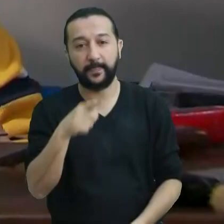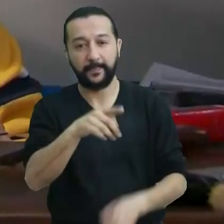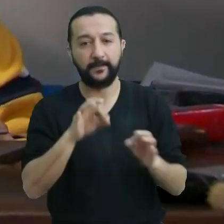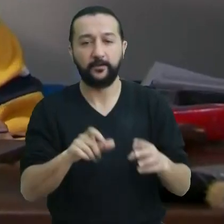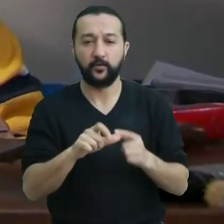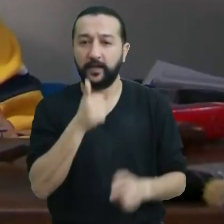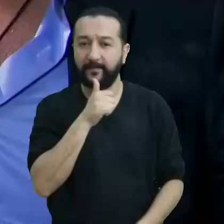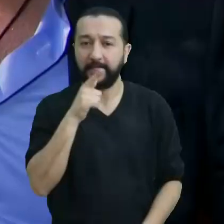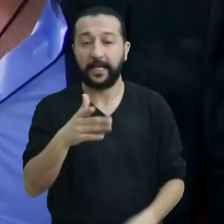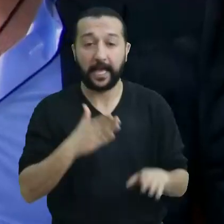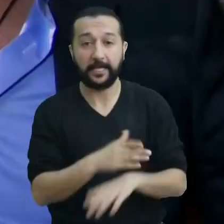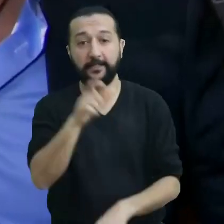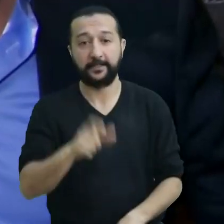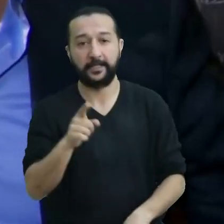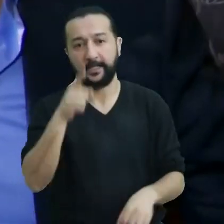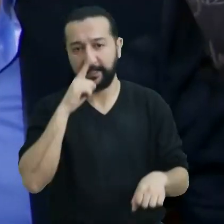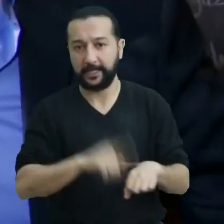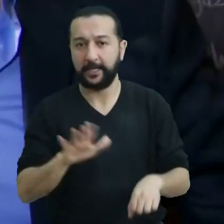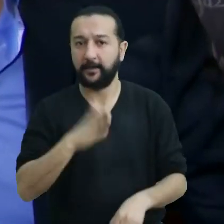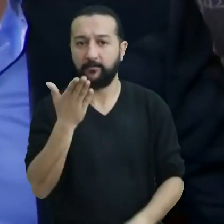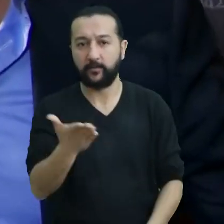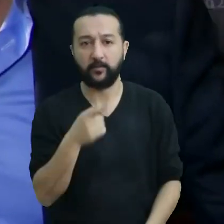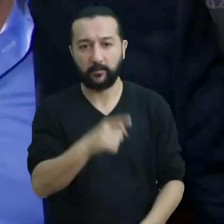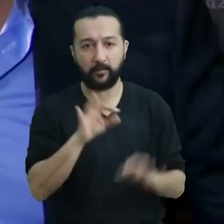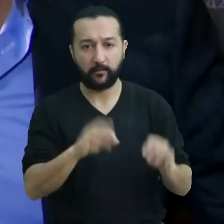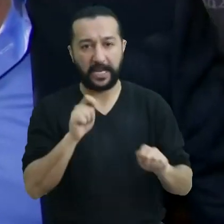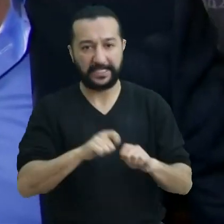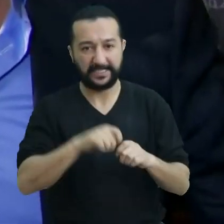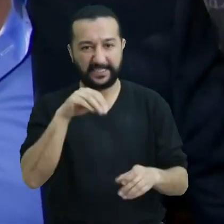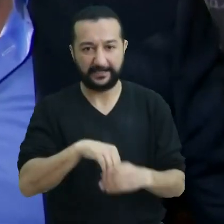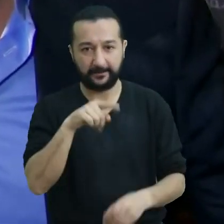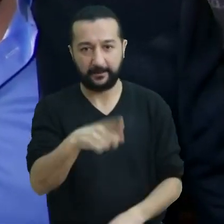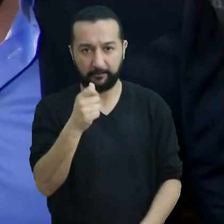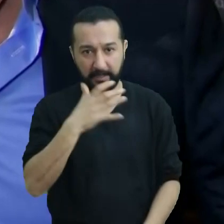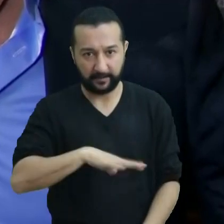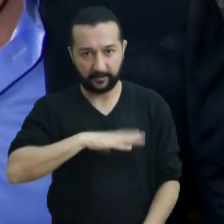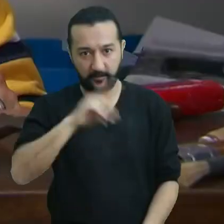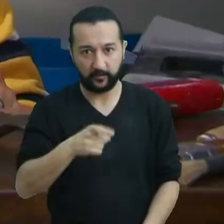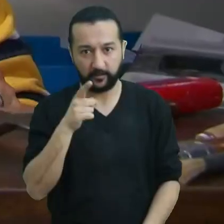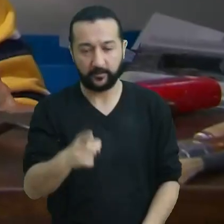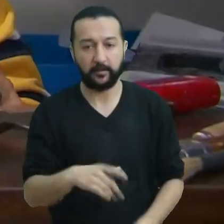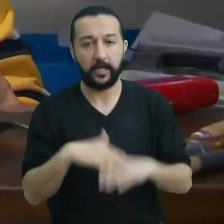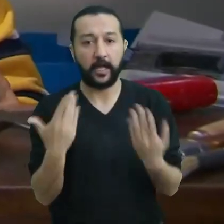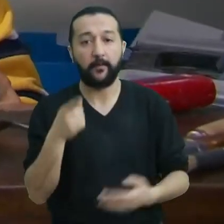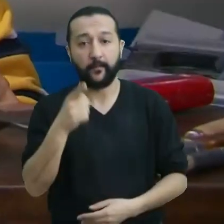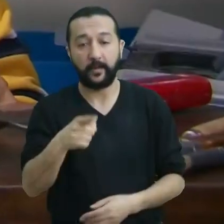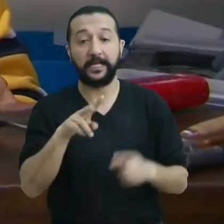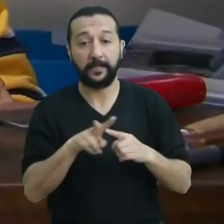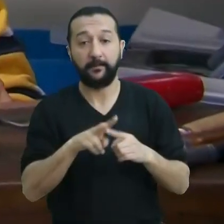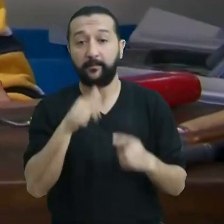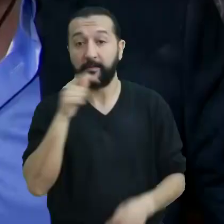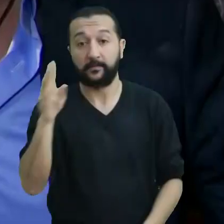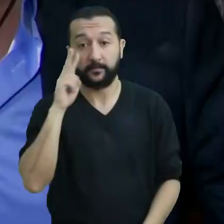Yani Şükrü Efendi, hakikaten sana inanamıyorum ya. Ya böyle bir iş için para mı istiyorsun ya? Ama eğer bunu Kemal